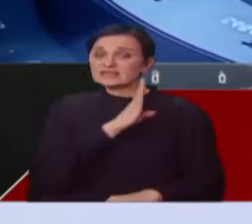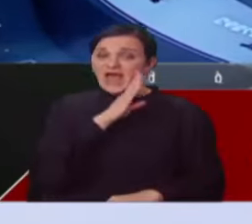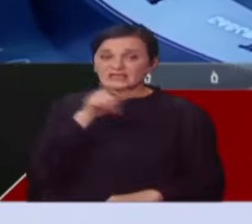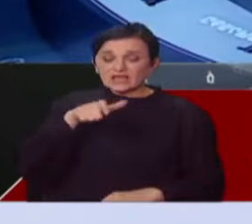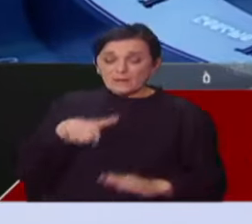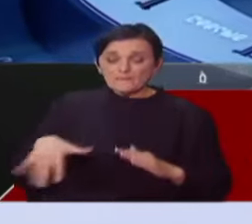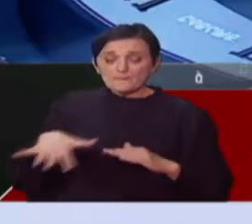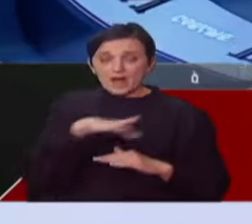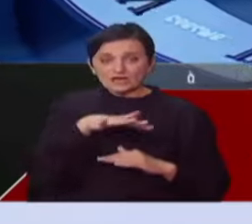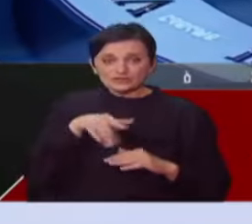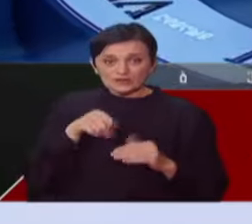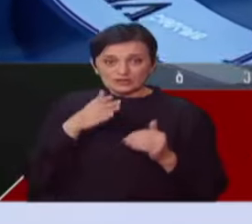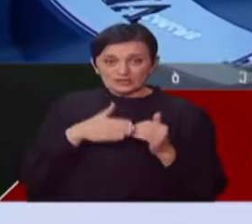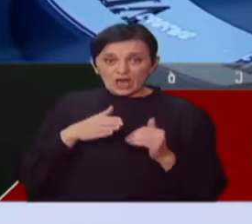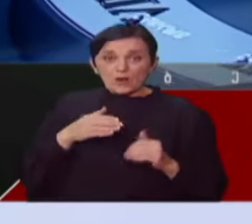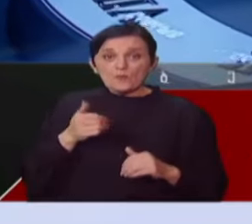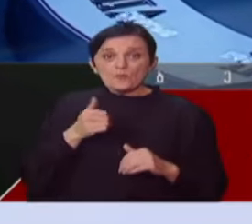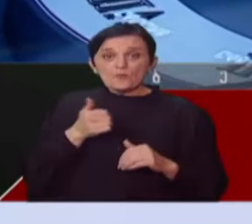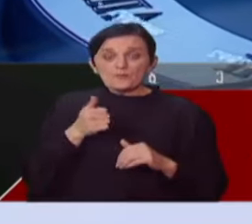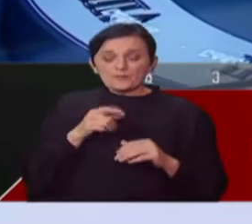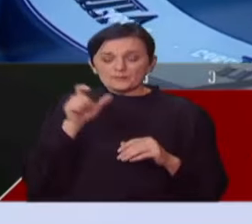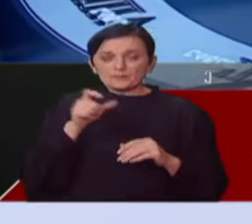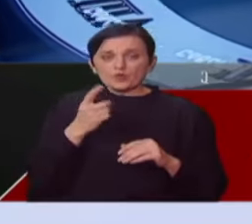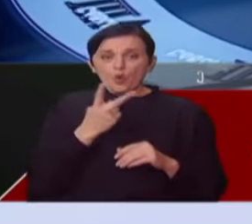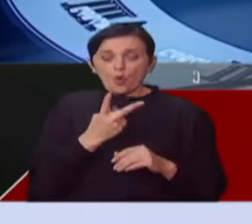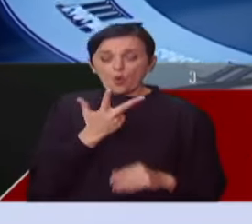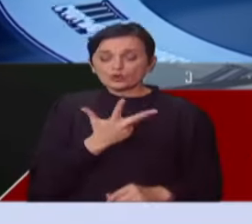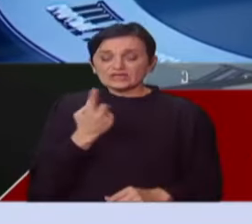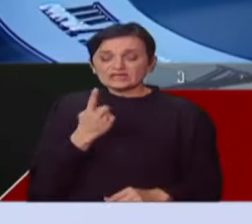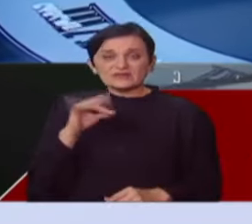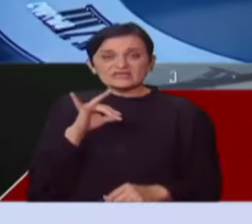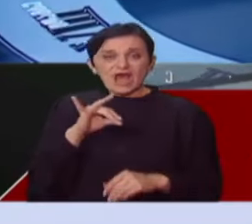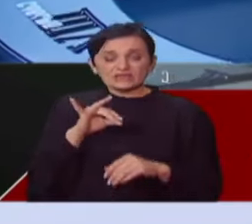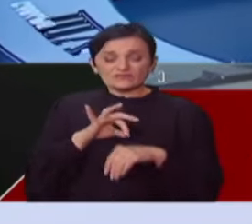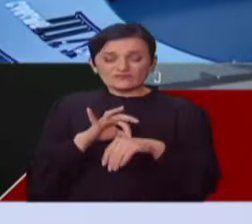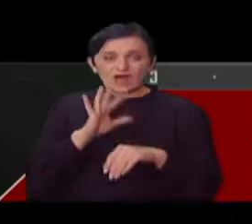idgmeba trilogia dasrulda. Premiera teatris khveshi 31 ianuars gaimarteba.